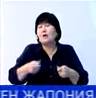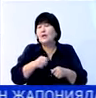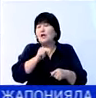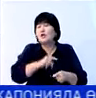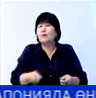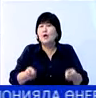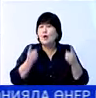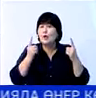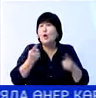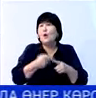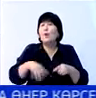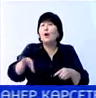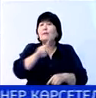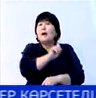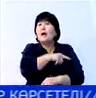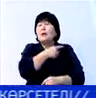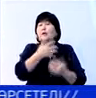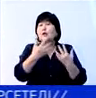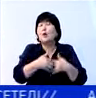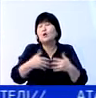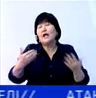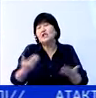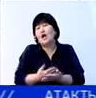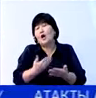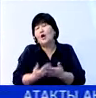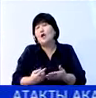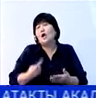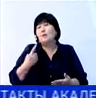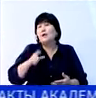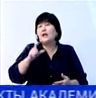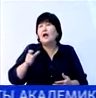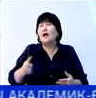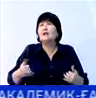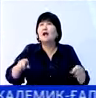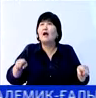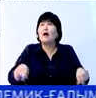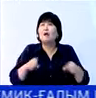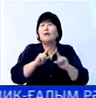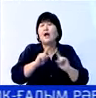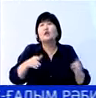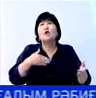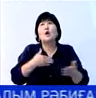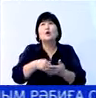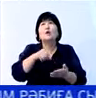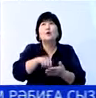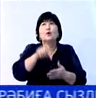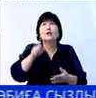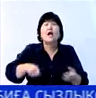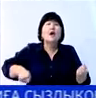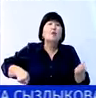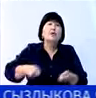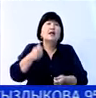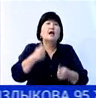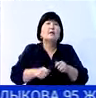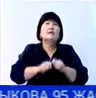еңбегі зор. Ол аймақта медициналық құрылғылардың жаңартылуы мен білікті кадрлар шоғыры қалыптасуына айрықша үлес қосқан жан. Билярд бәсекесінің